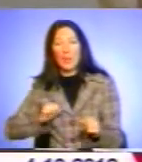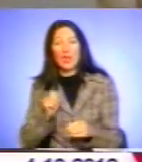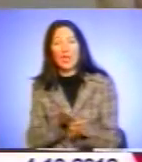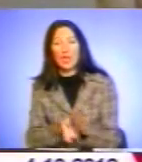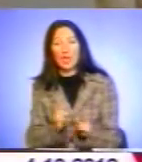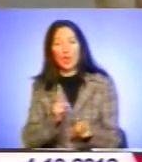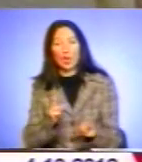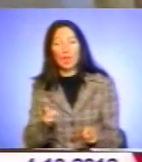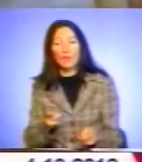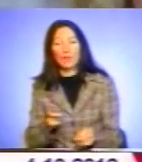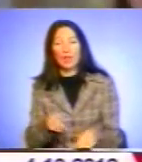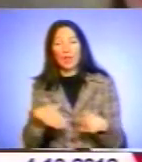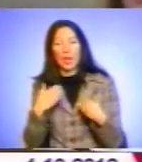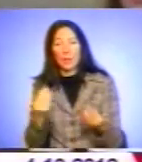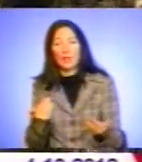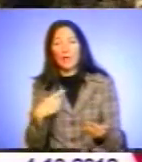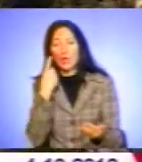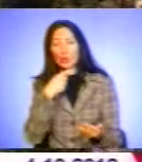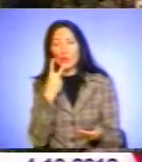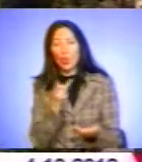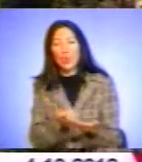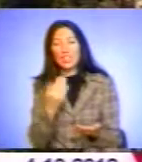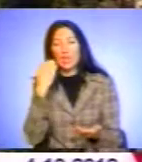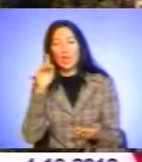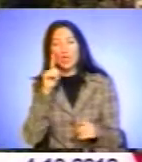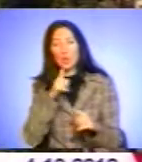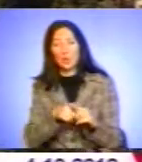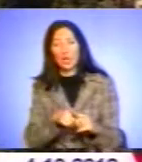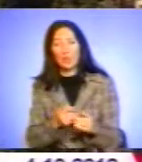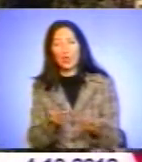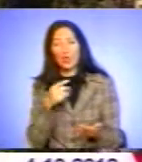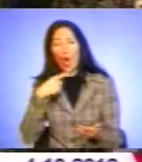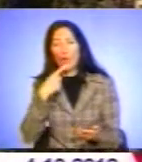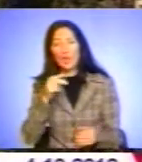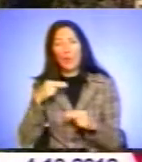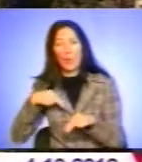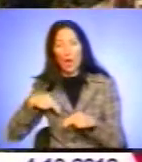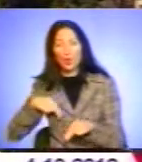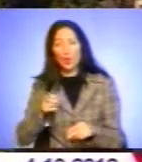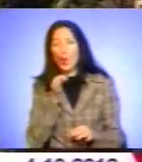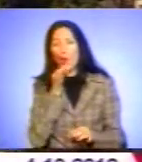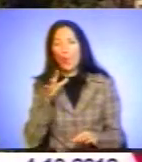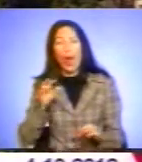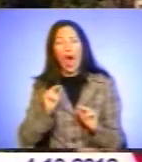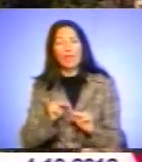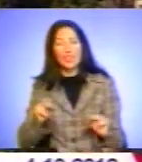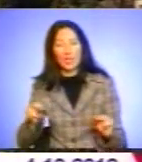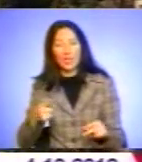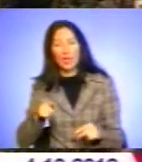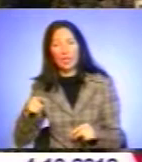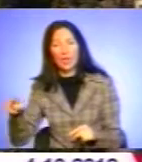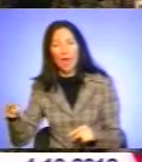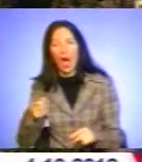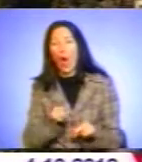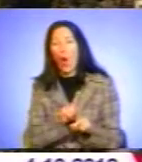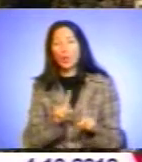представлення особистого бачення кращої медсестри. Якщо говорити про працю любого вчителя, іншого, особливо